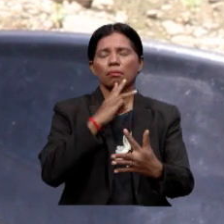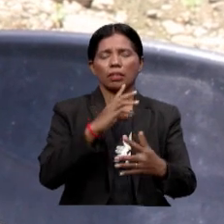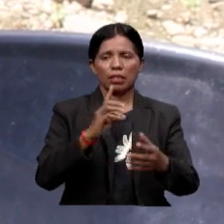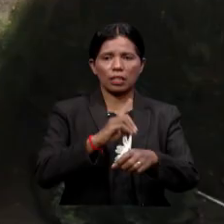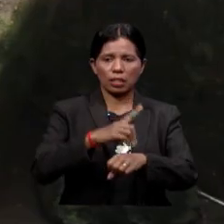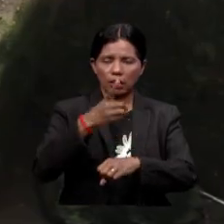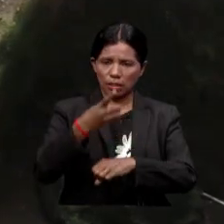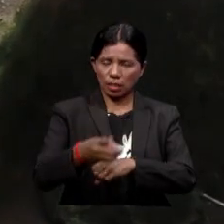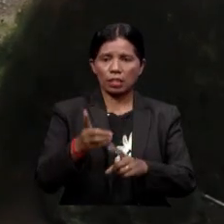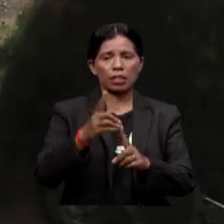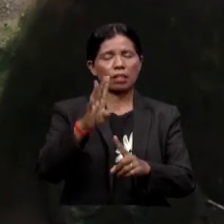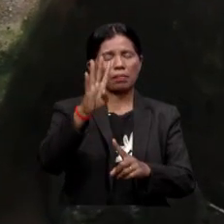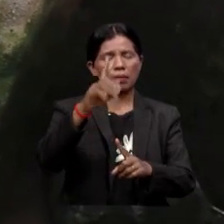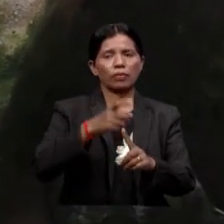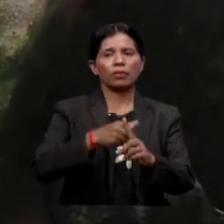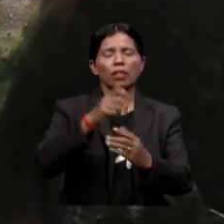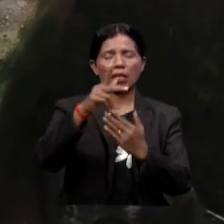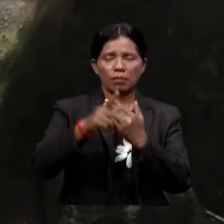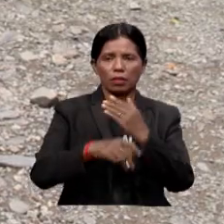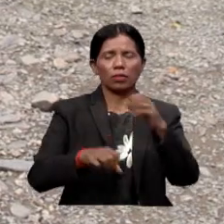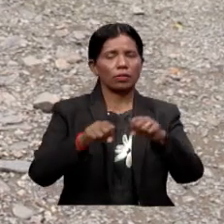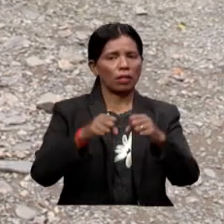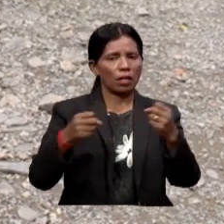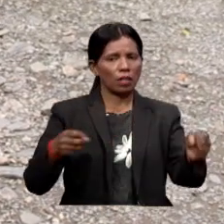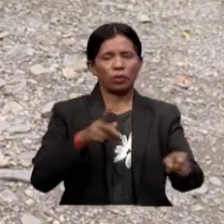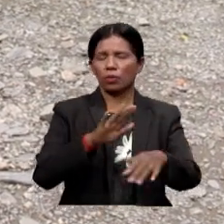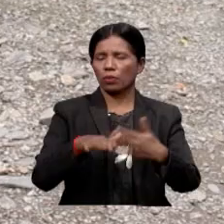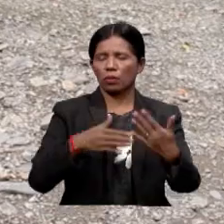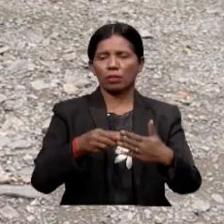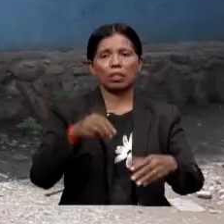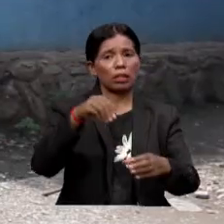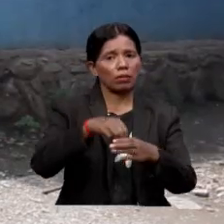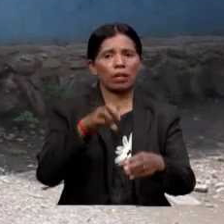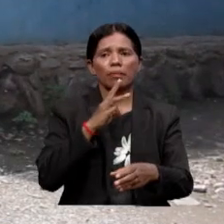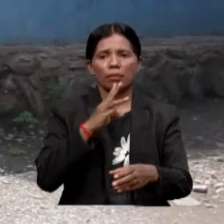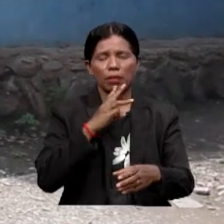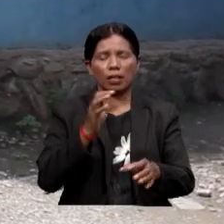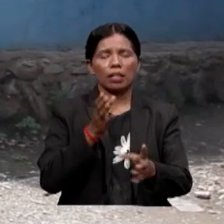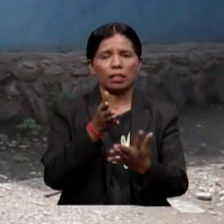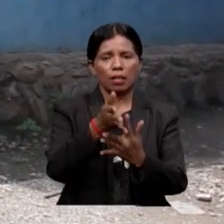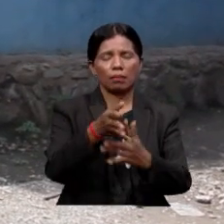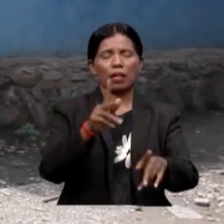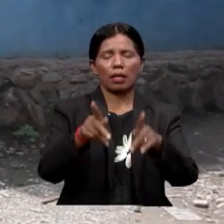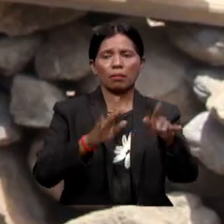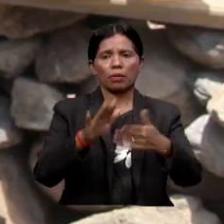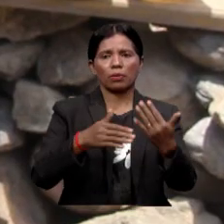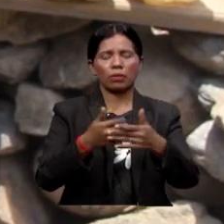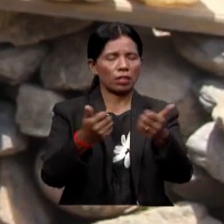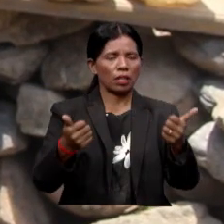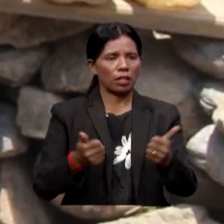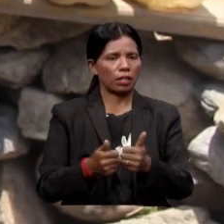e loron hat flam abrilho ba, hode estraga ba totu, inclui be nebe canaliza ba comunidade e aldeia nemos la iha